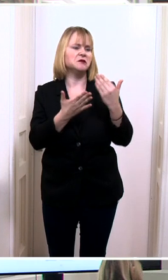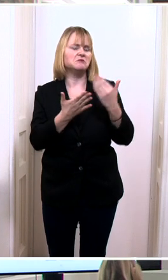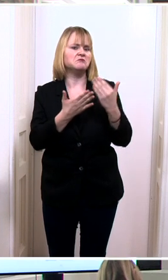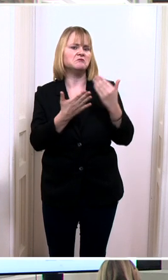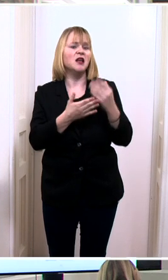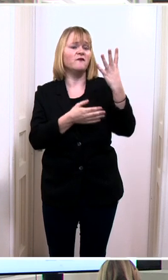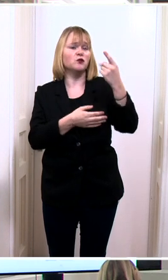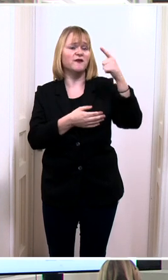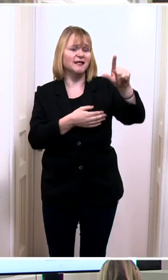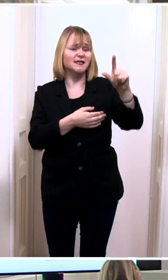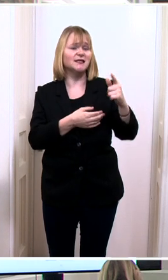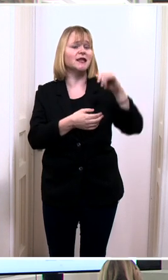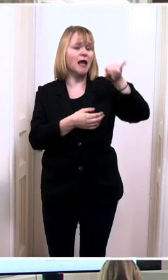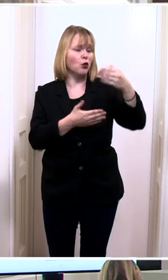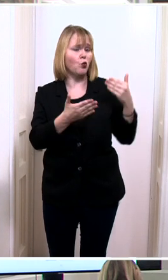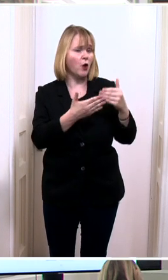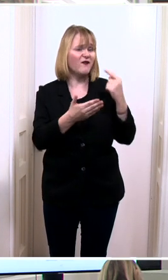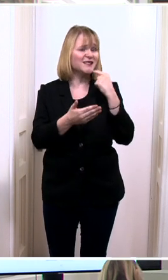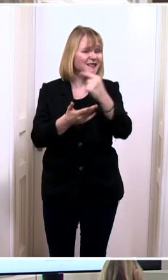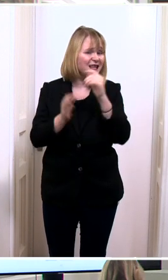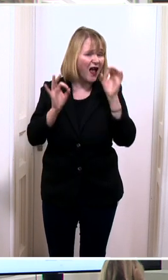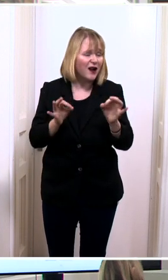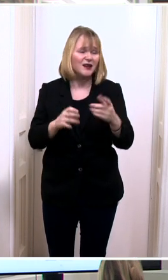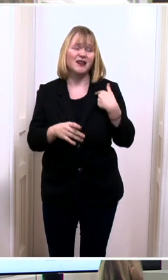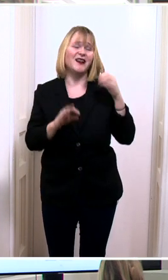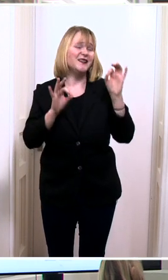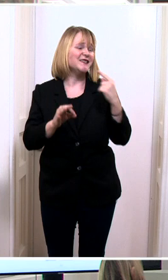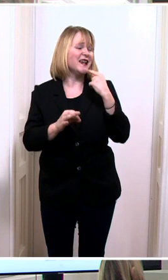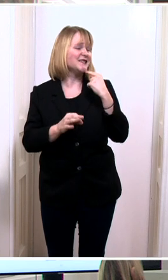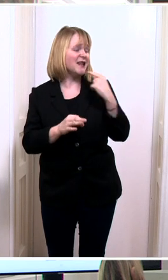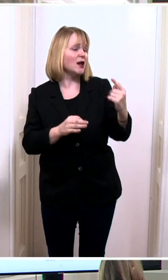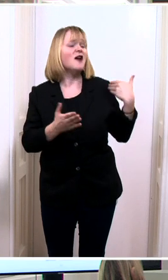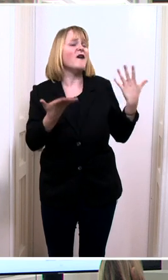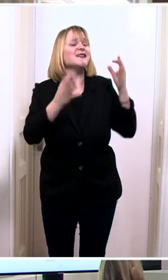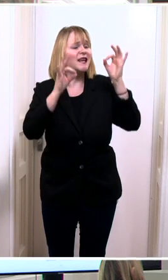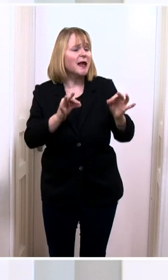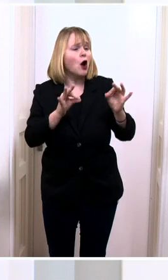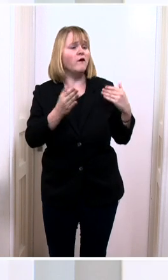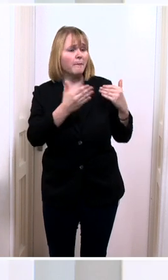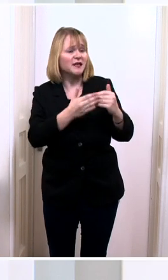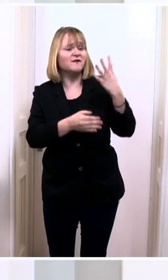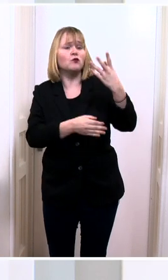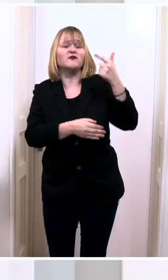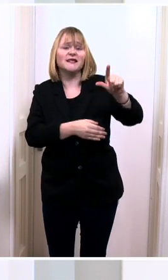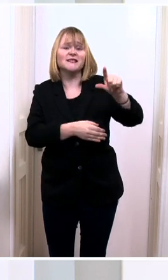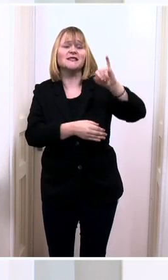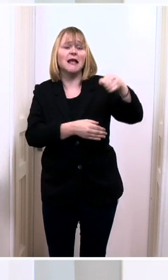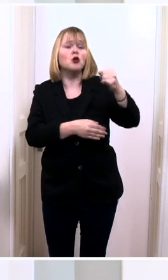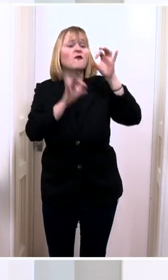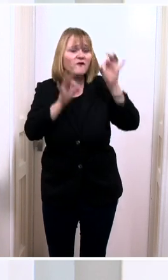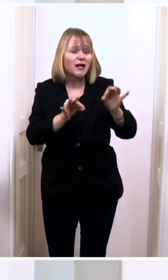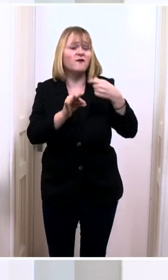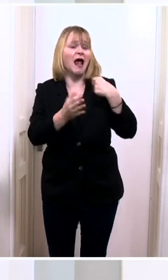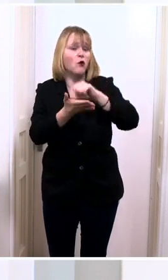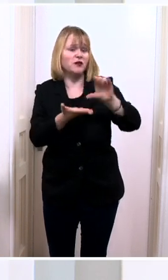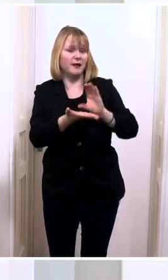ist, zum Abschätzen? Ich kann Ihnen nicht sagen, wie viel wir bis zum 24. Januar ausbezahlen werden. Ich kann Ihnen sagen, wie